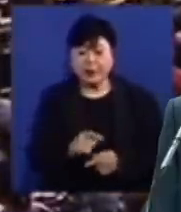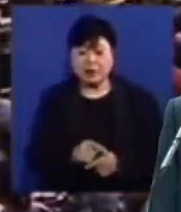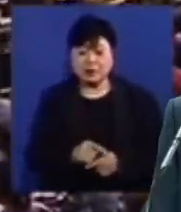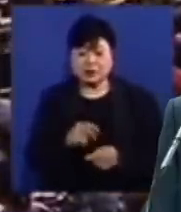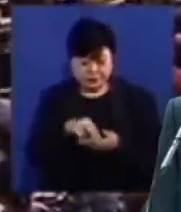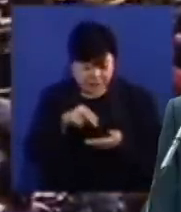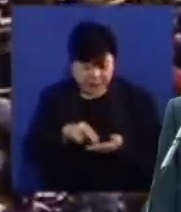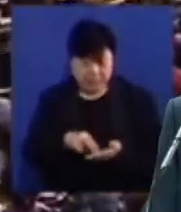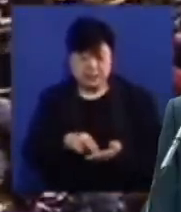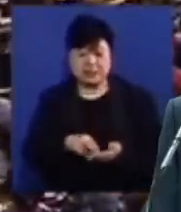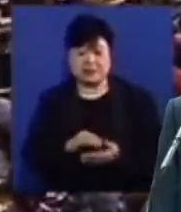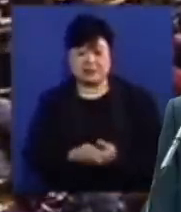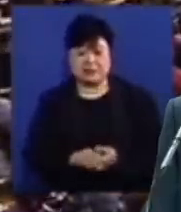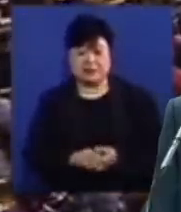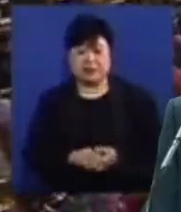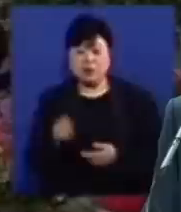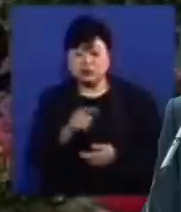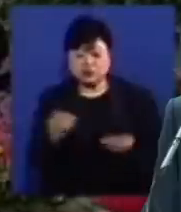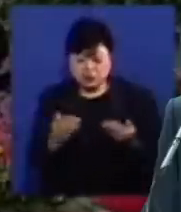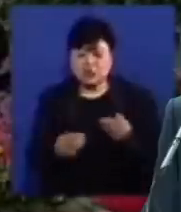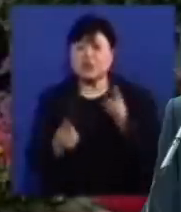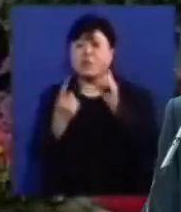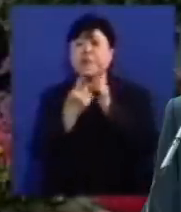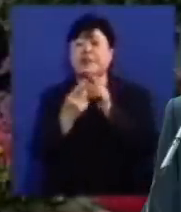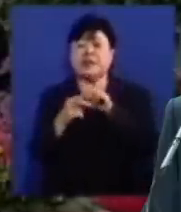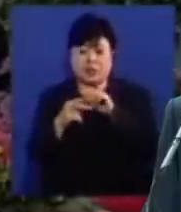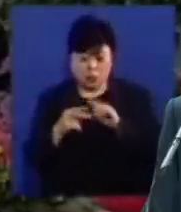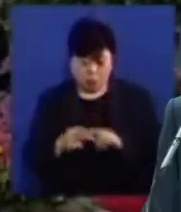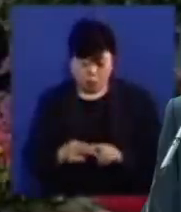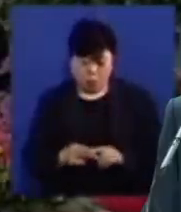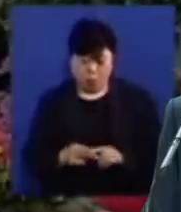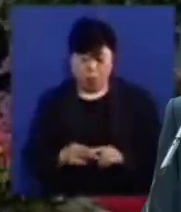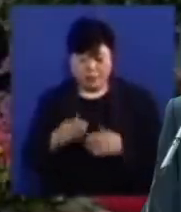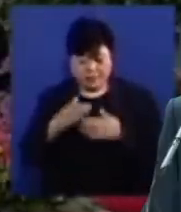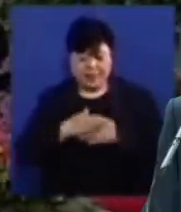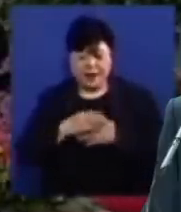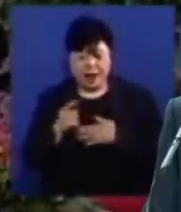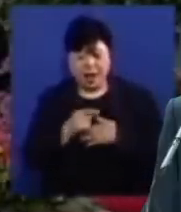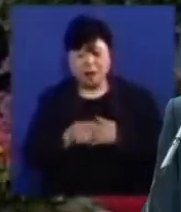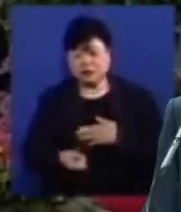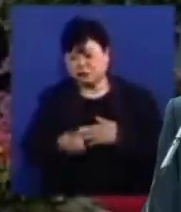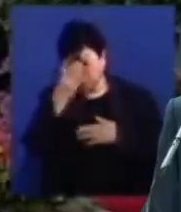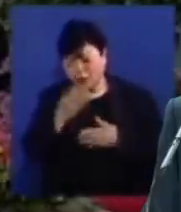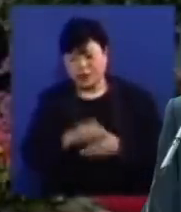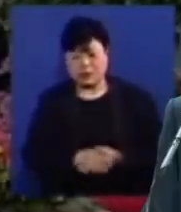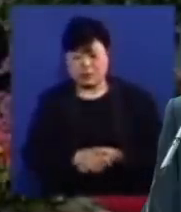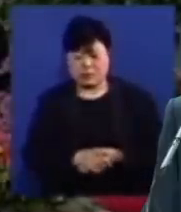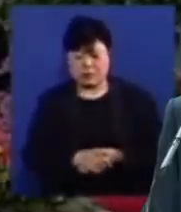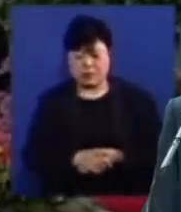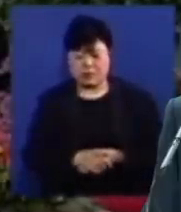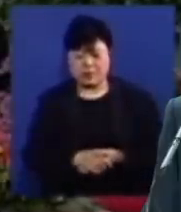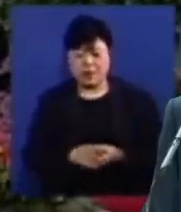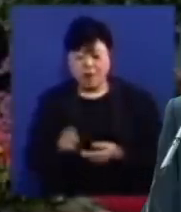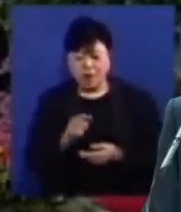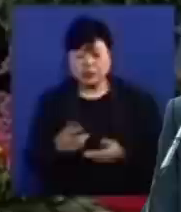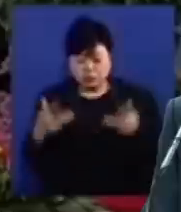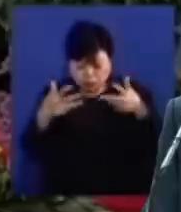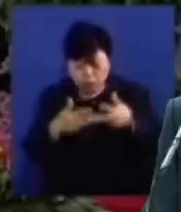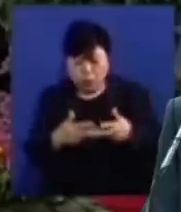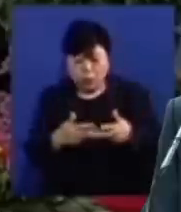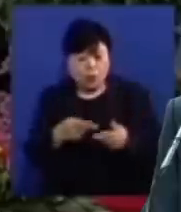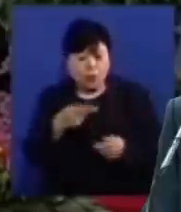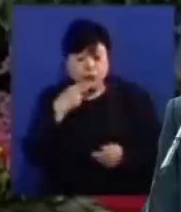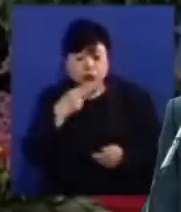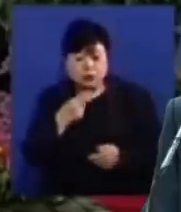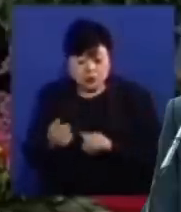경우에도 무슨 일이 있어도 내가 아무리 못났어도 그 어떤 조건도 붙이지